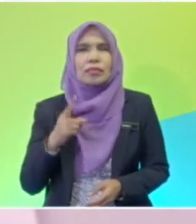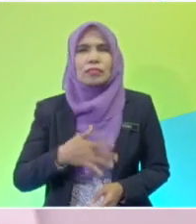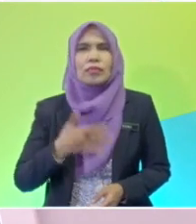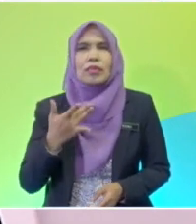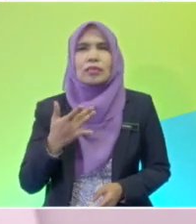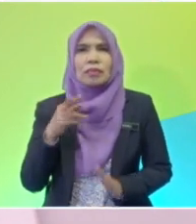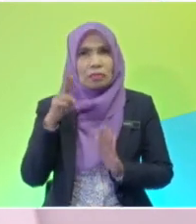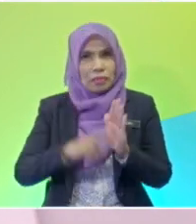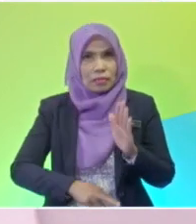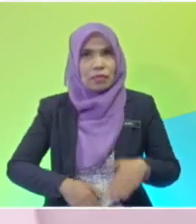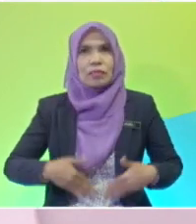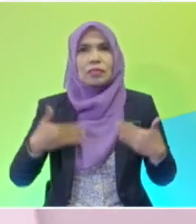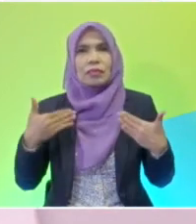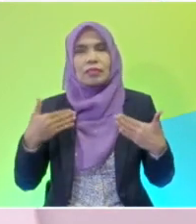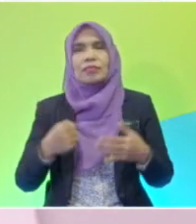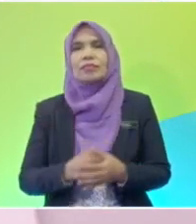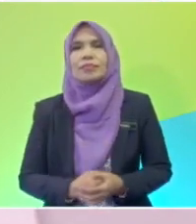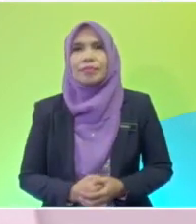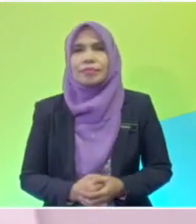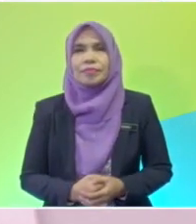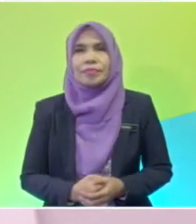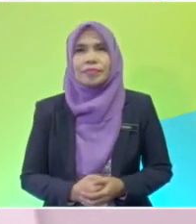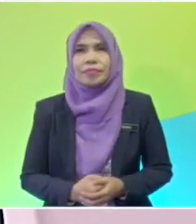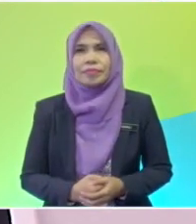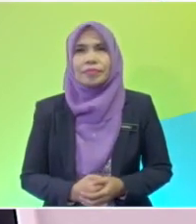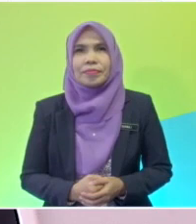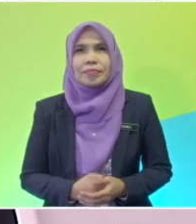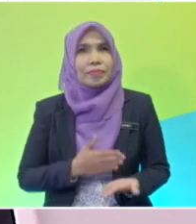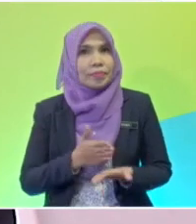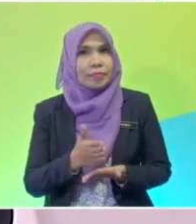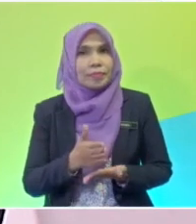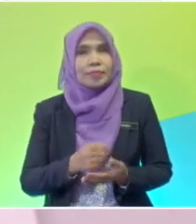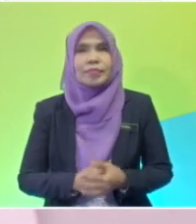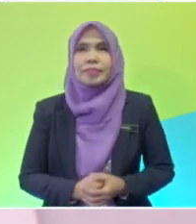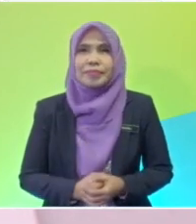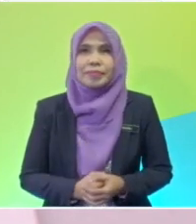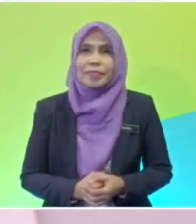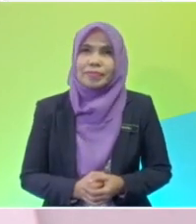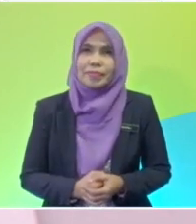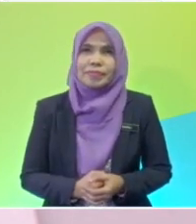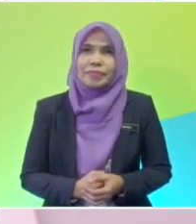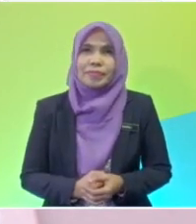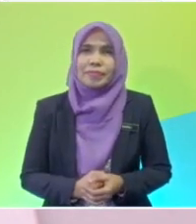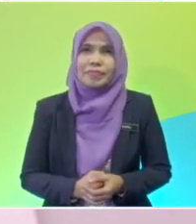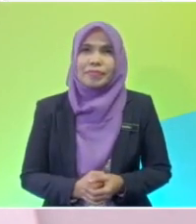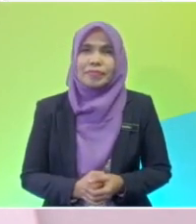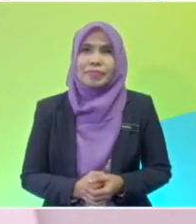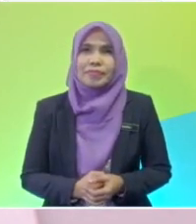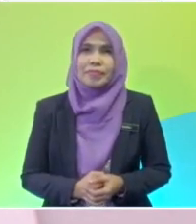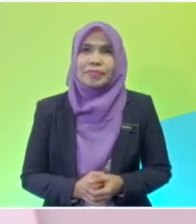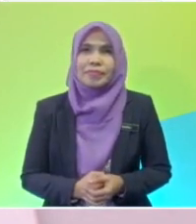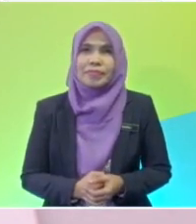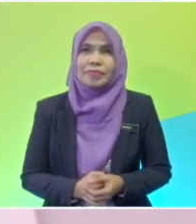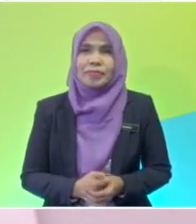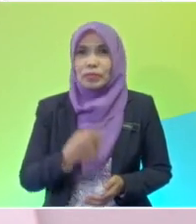ditegun oke seterusnya kita tengok kepada kritik diri